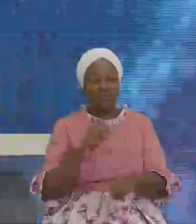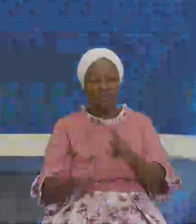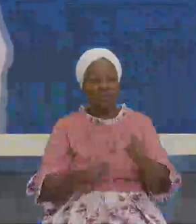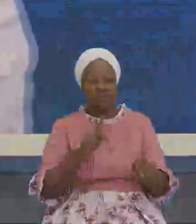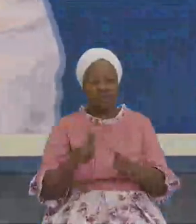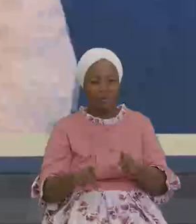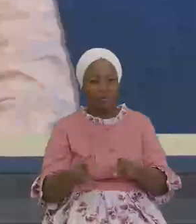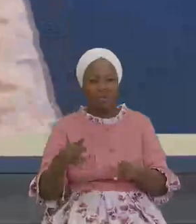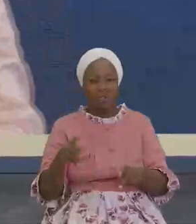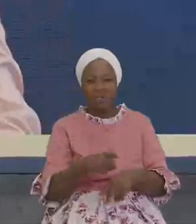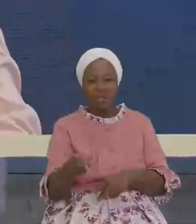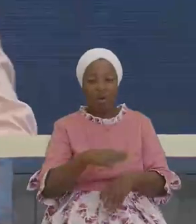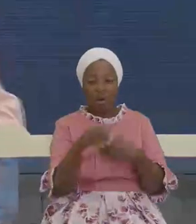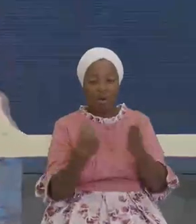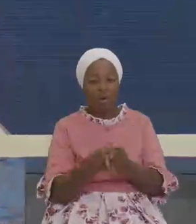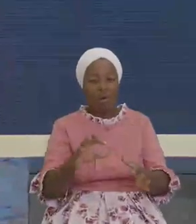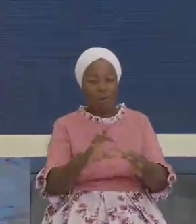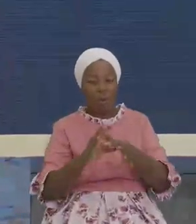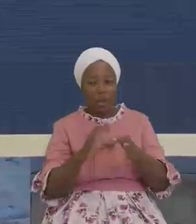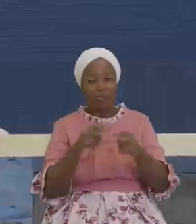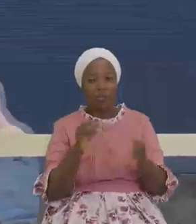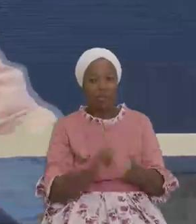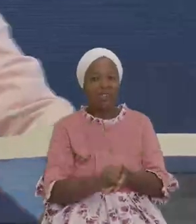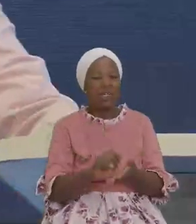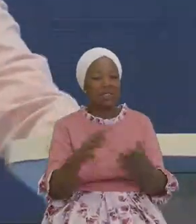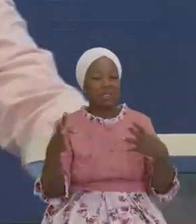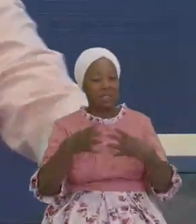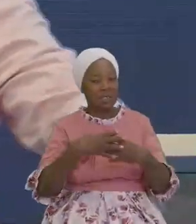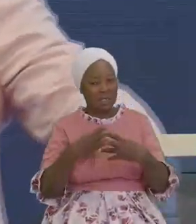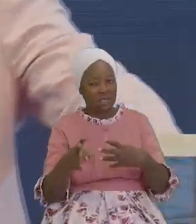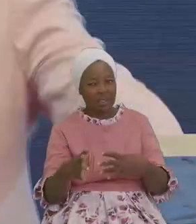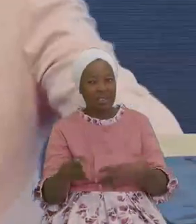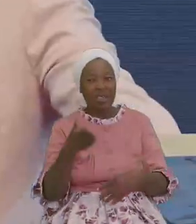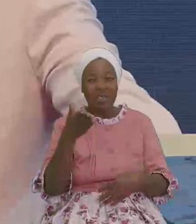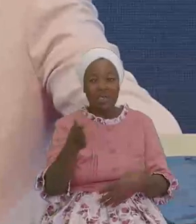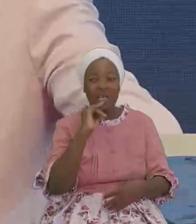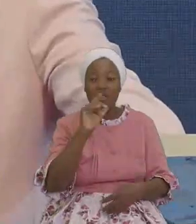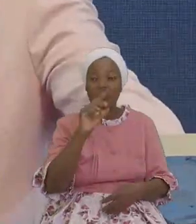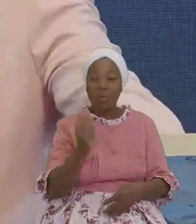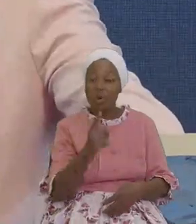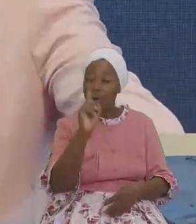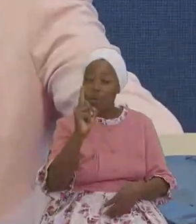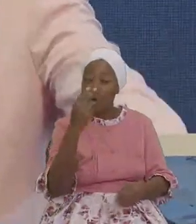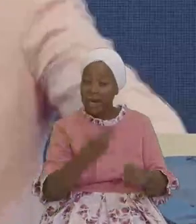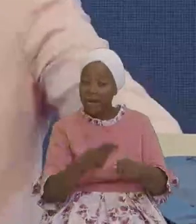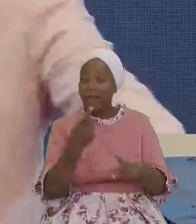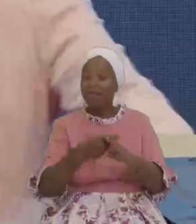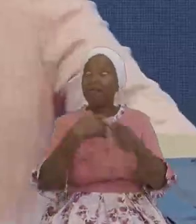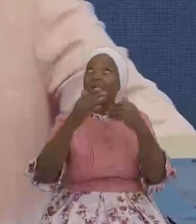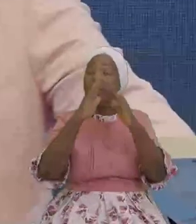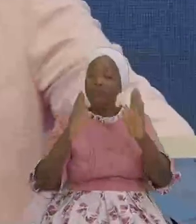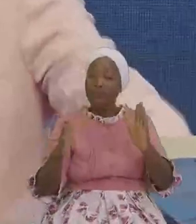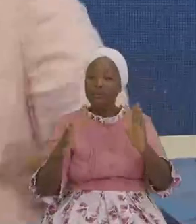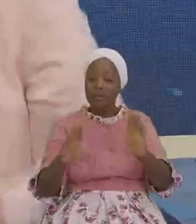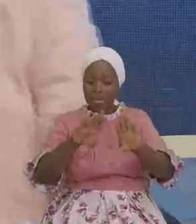Les malfaiteurs, pécheurs, ils appartiennent à cette cage. Et il y a un seul